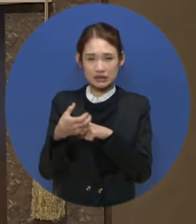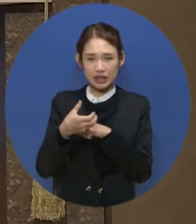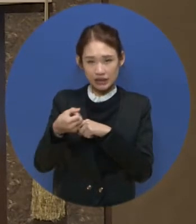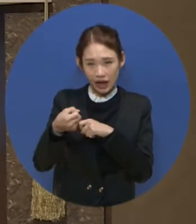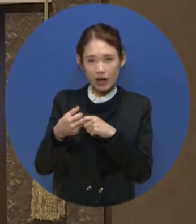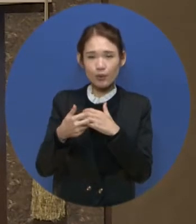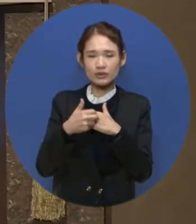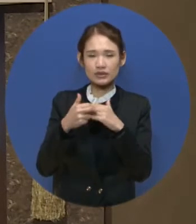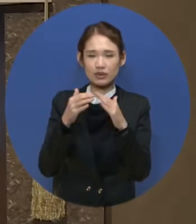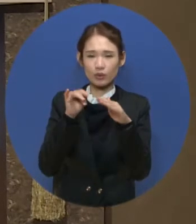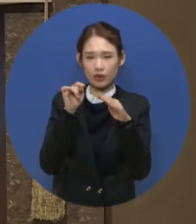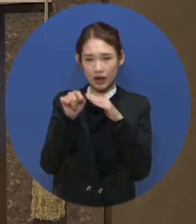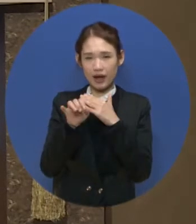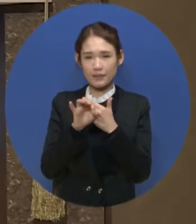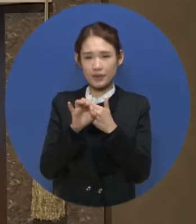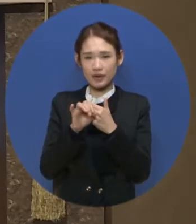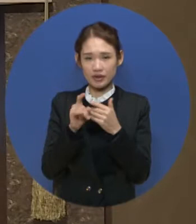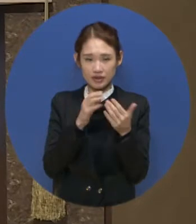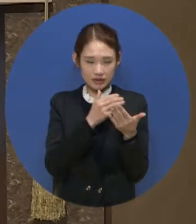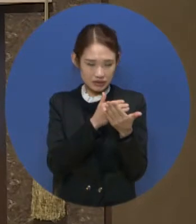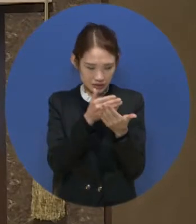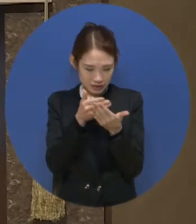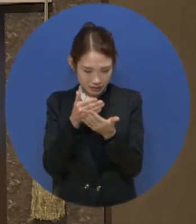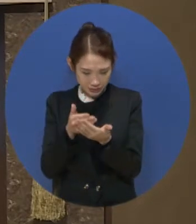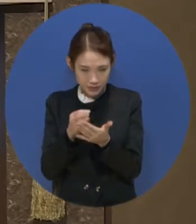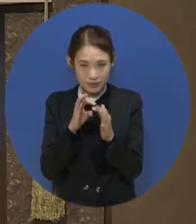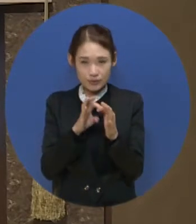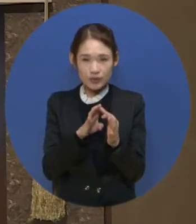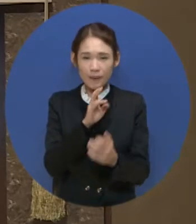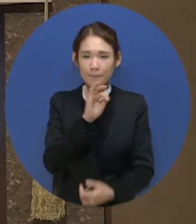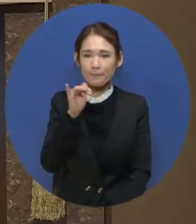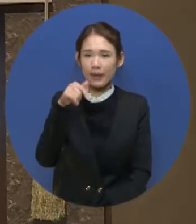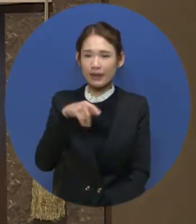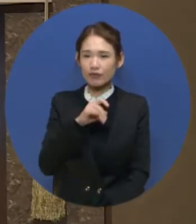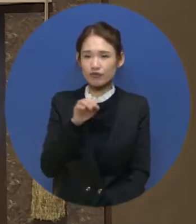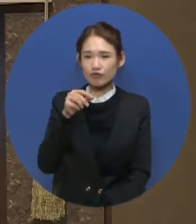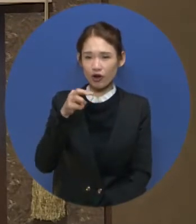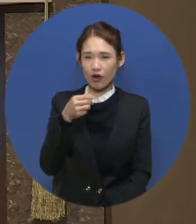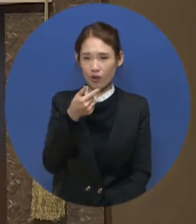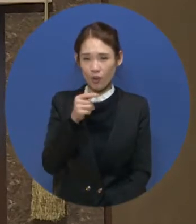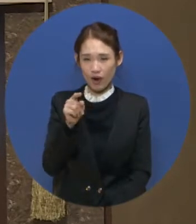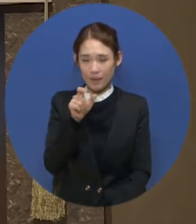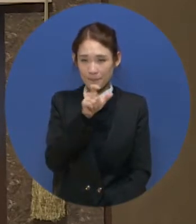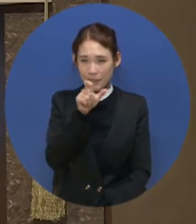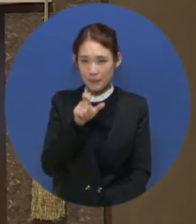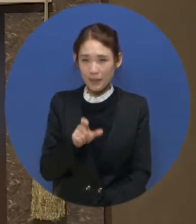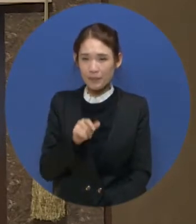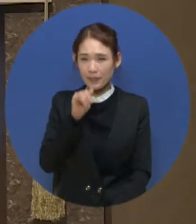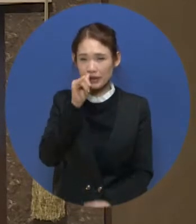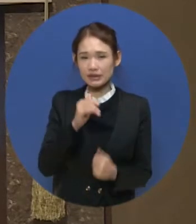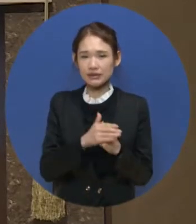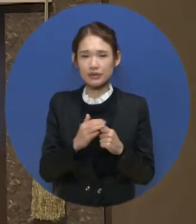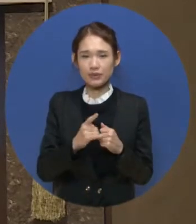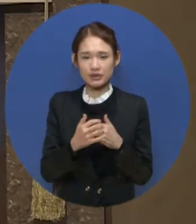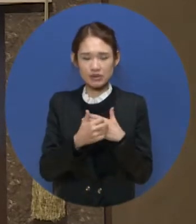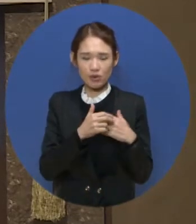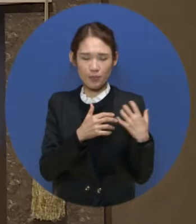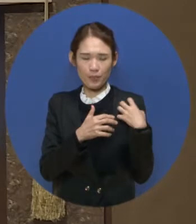선별진료소에 오면은 그 그림을 통해서 매뉴얼화돼 있거든요. 그래서 거기에 진료를 담당하는